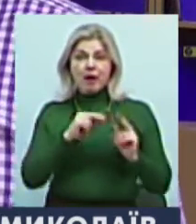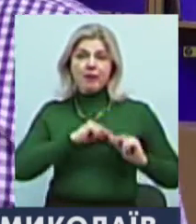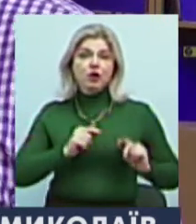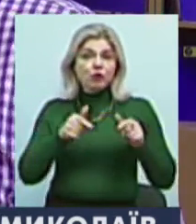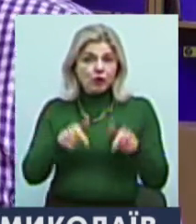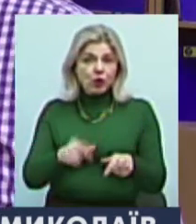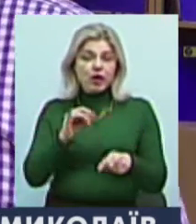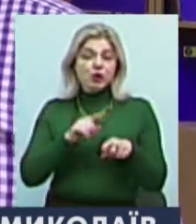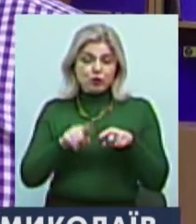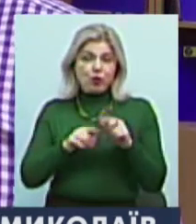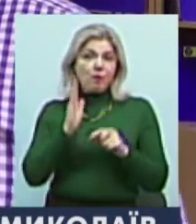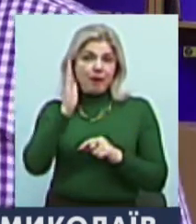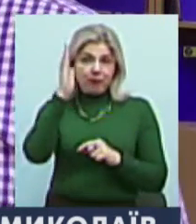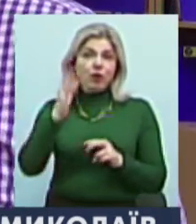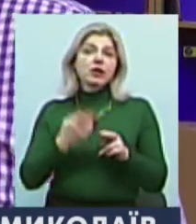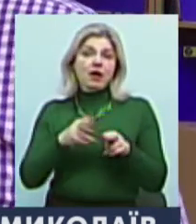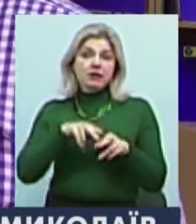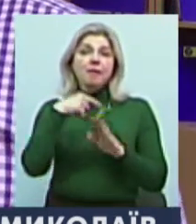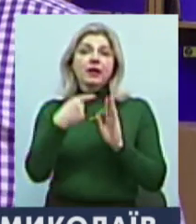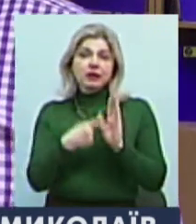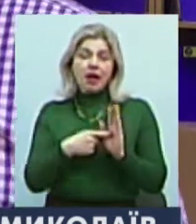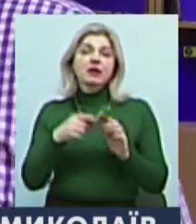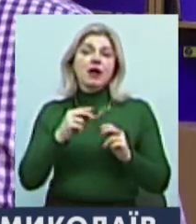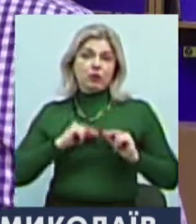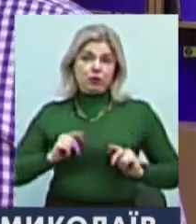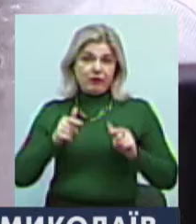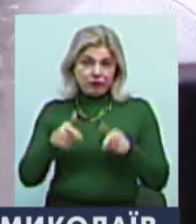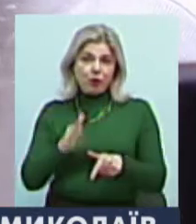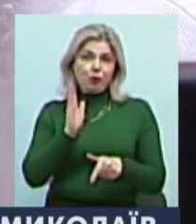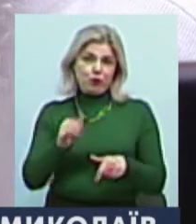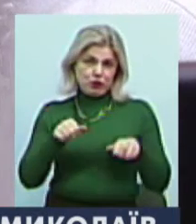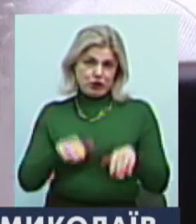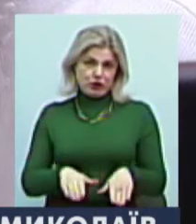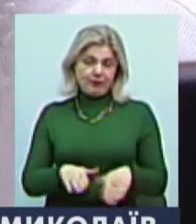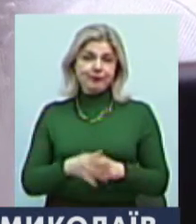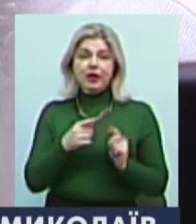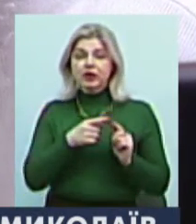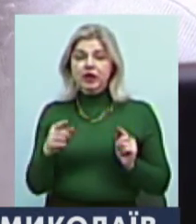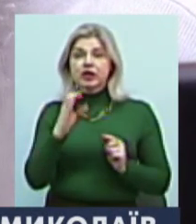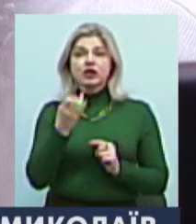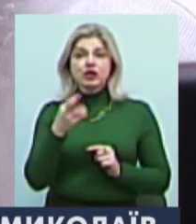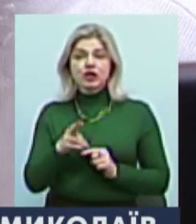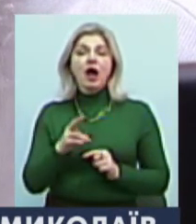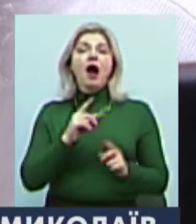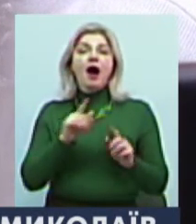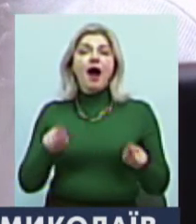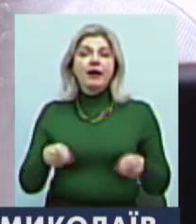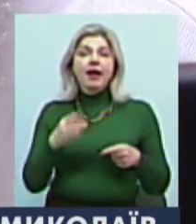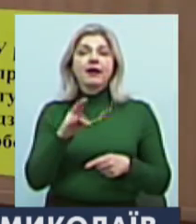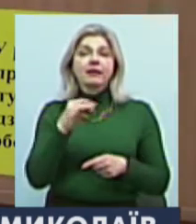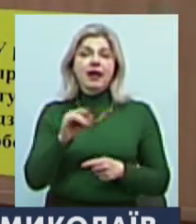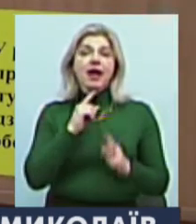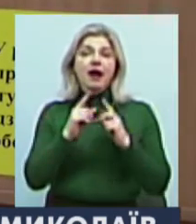у найближчому майбутньому питання працевлаштування буде вирішено. Протягом січня кар'єрний радник Лариса